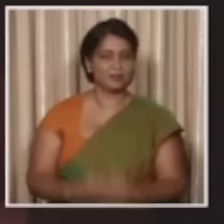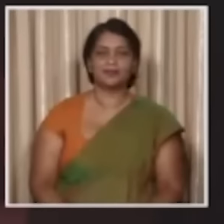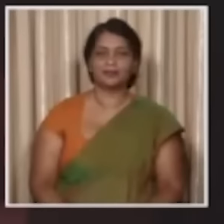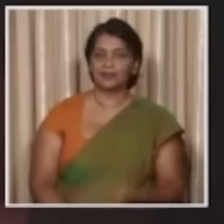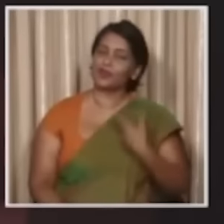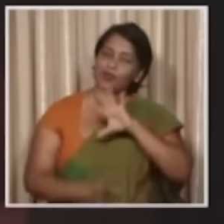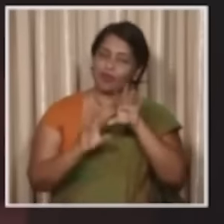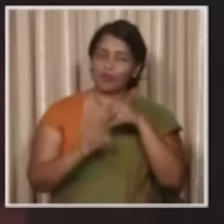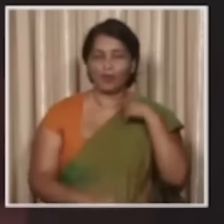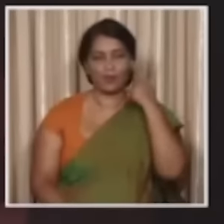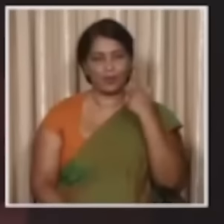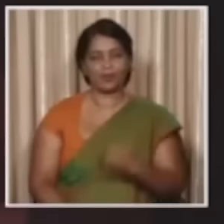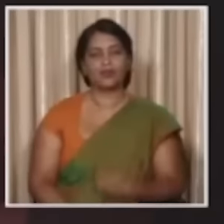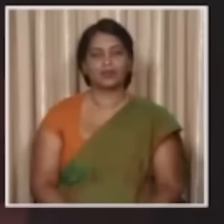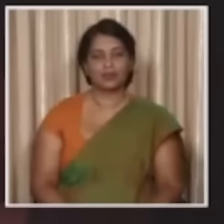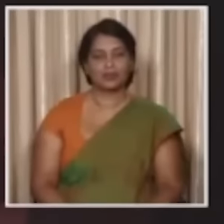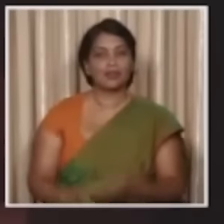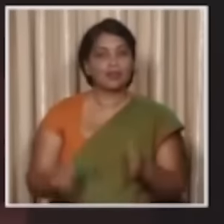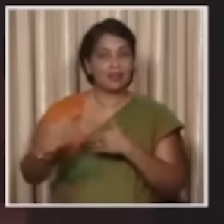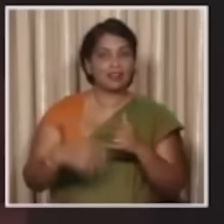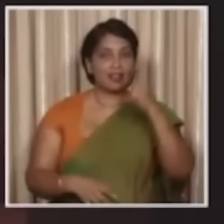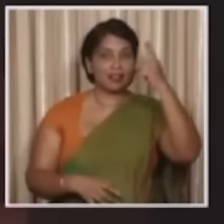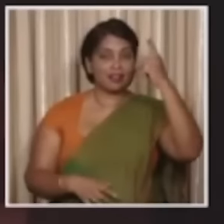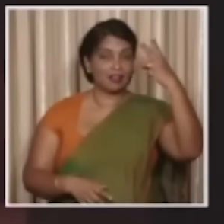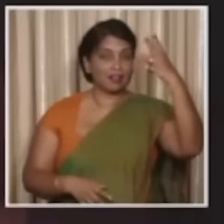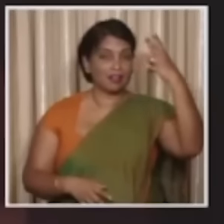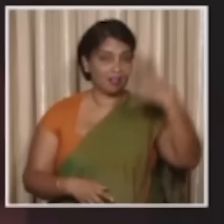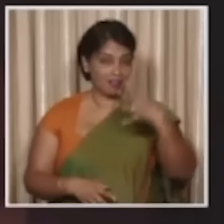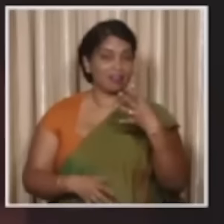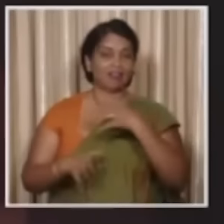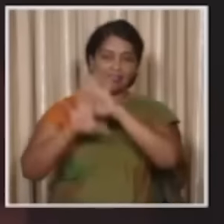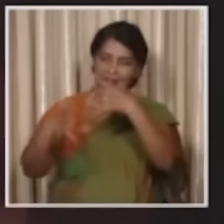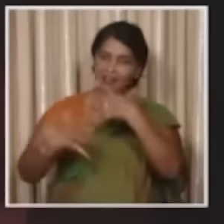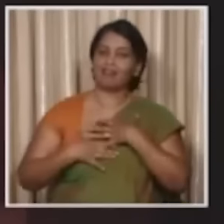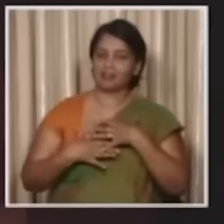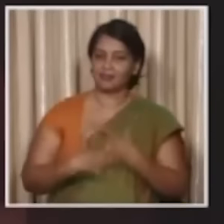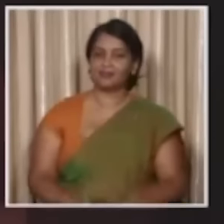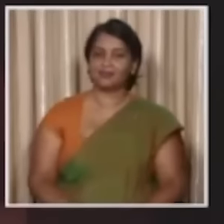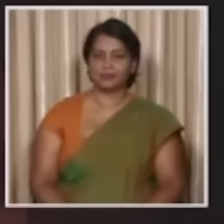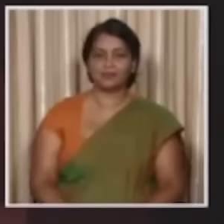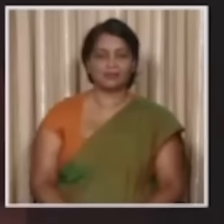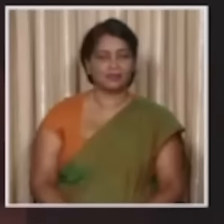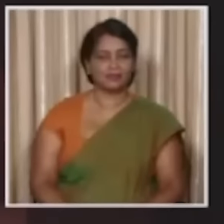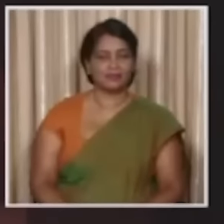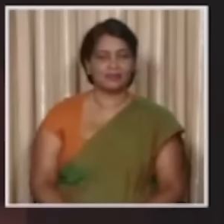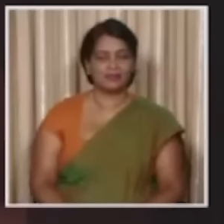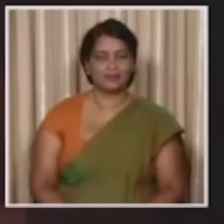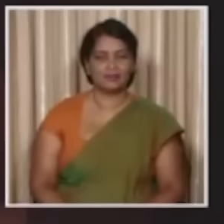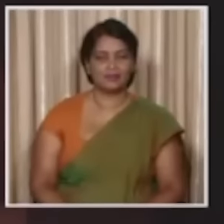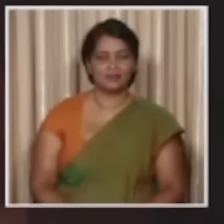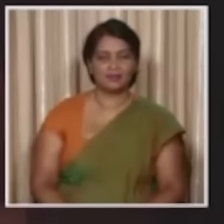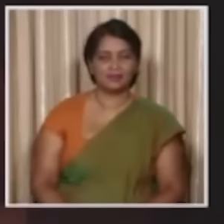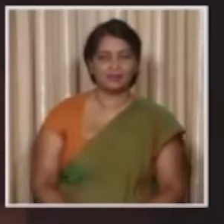ඒක මට ඔක්කොම තොරතුරු ලැබෙනවා කැබිනට් එකේ තුන් කාලක් මට මේ කියන ඔක්කොම ඒක ගරු ගීතා කුමාර සිංහ රාජ්‍යමැතිතුමේ